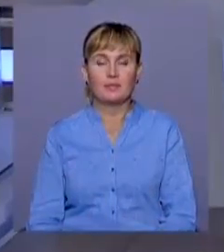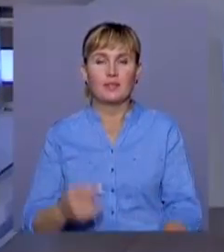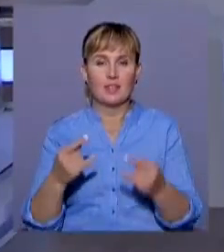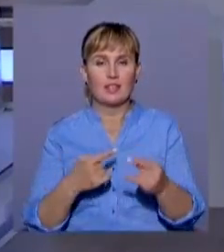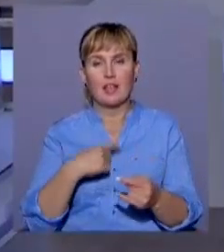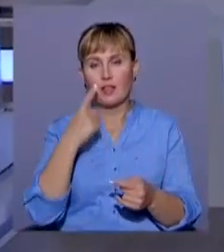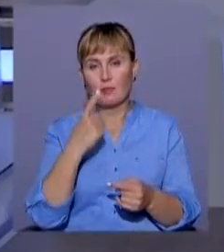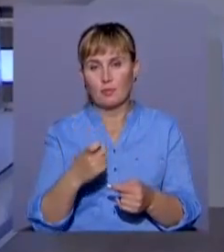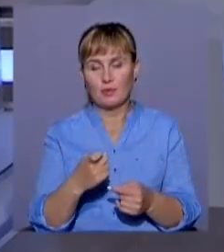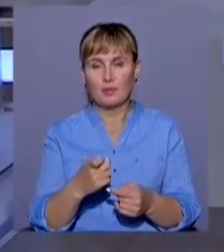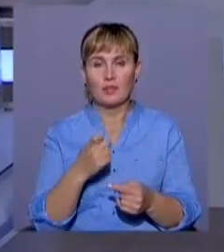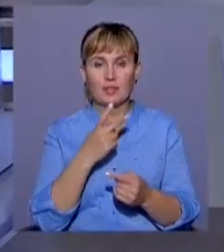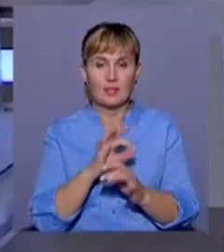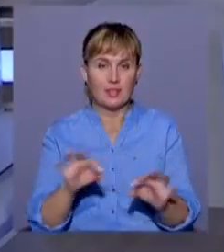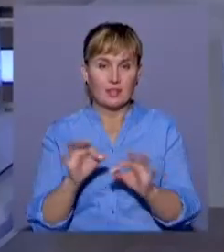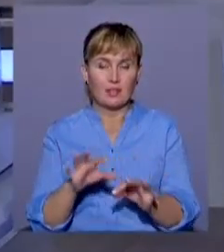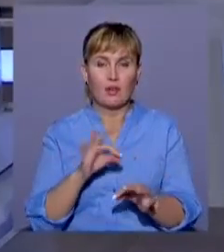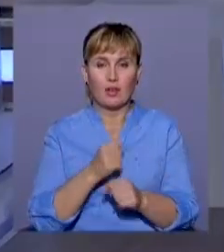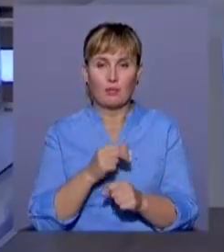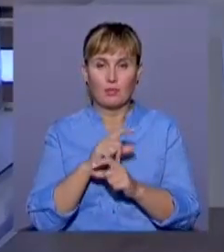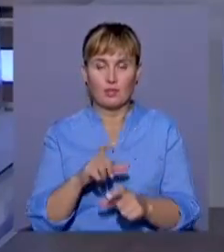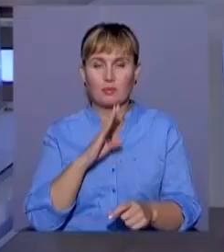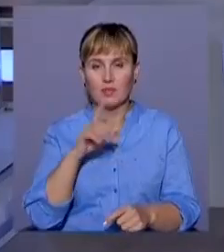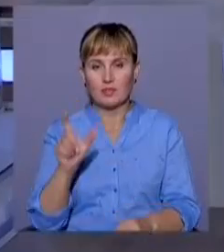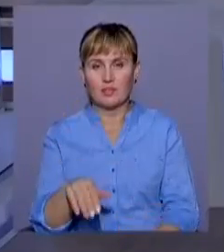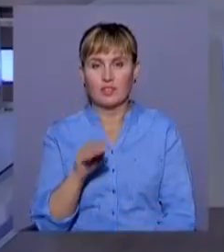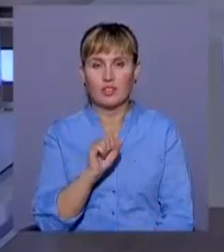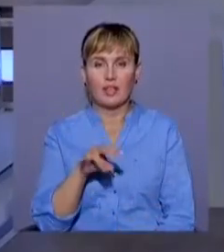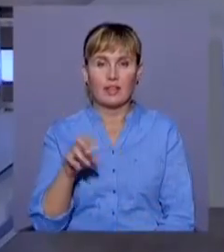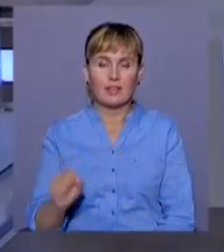телезрителям я напомню, с обзором о летней работе школьников была моя коллега Жанна Хабдулхабар.